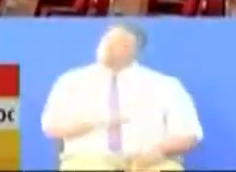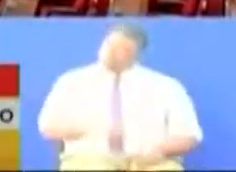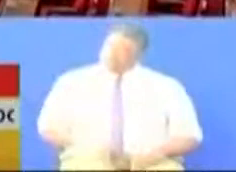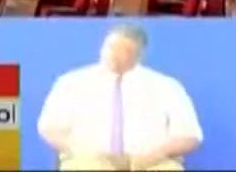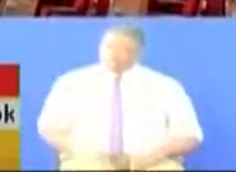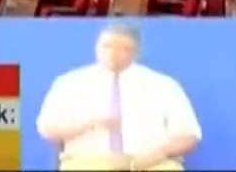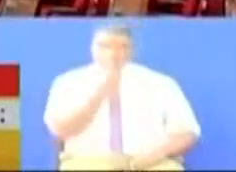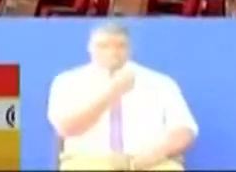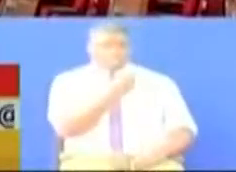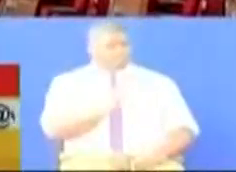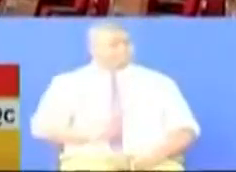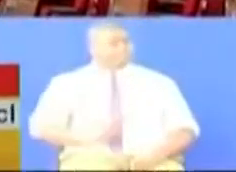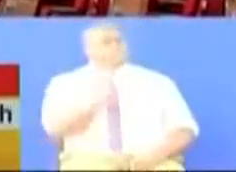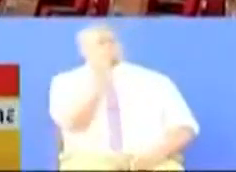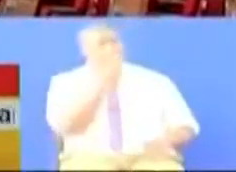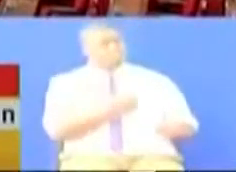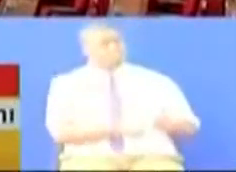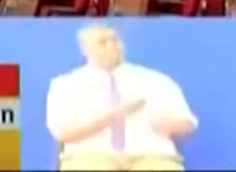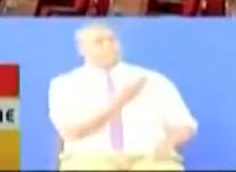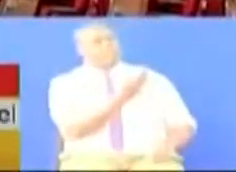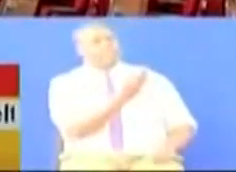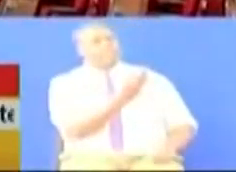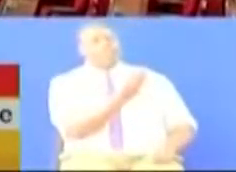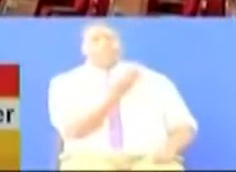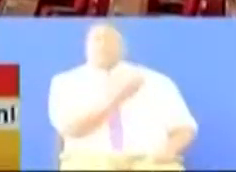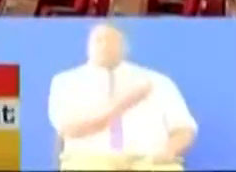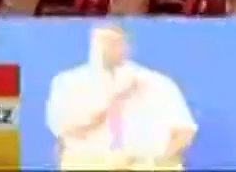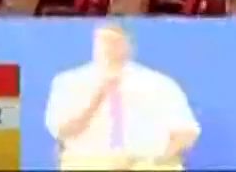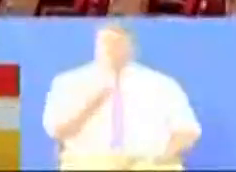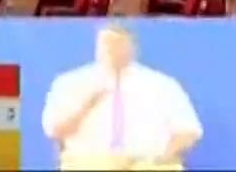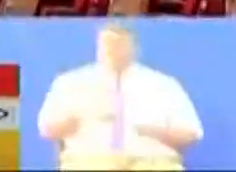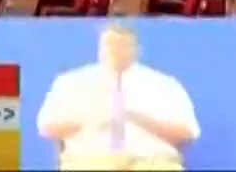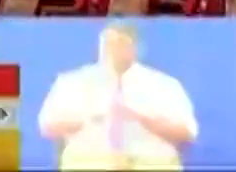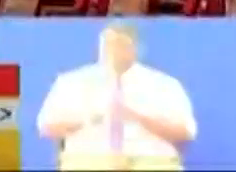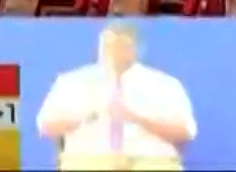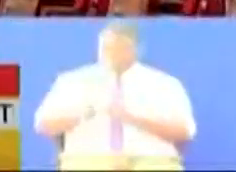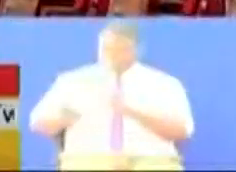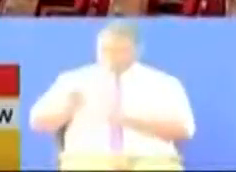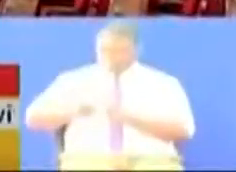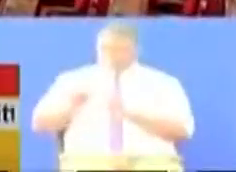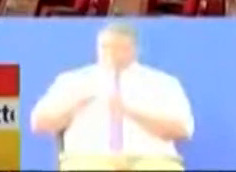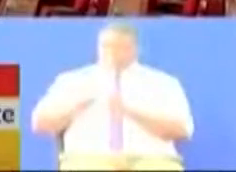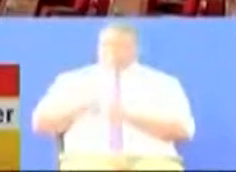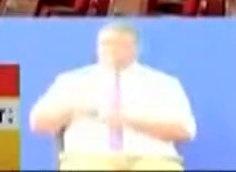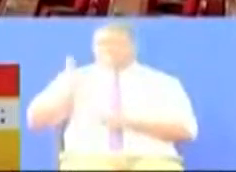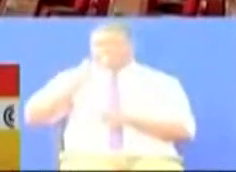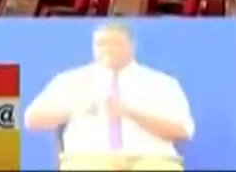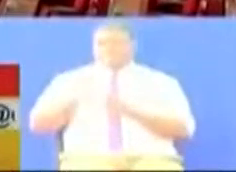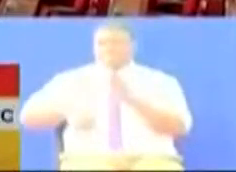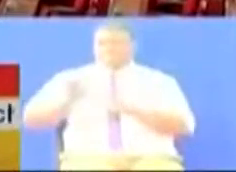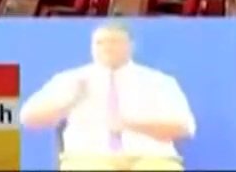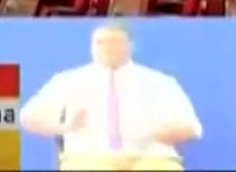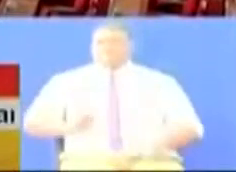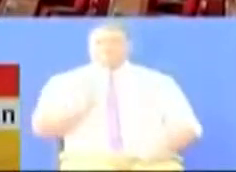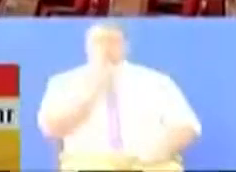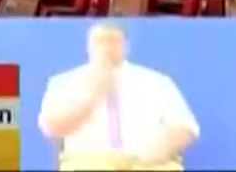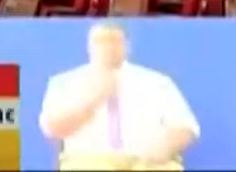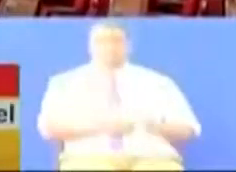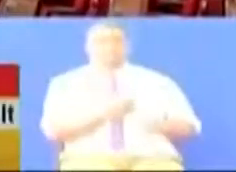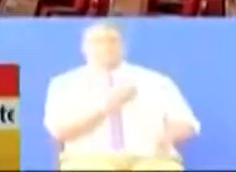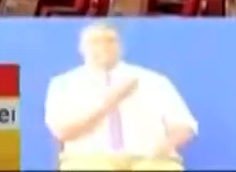deni shilingi bilioni 454 ambazo mchangano wake serikali ni zaidi ya bilioni 205. Ukienda kwa